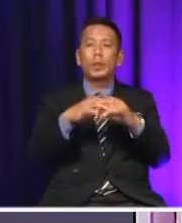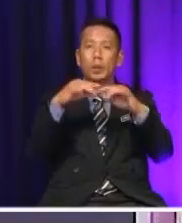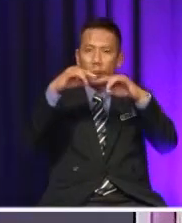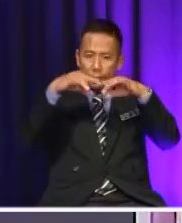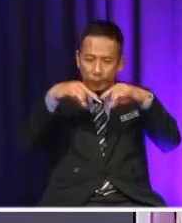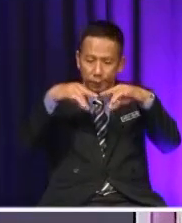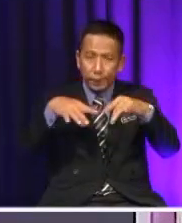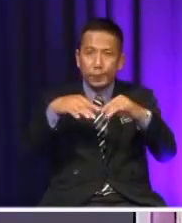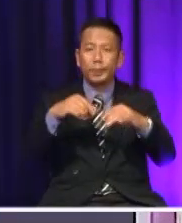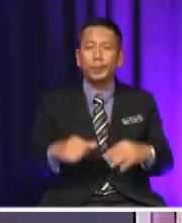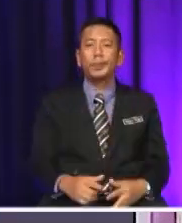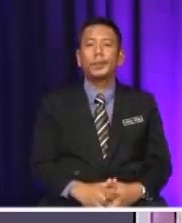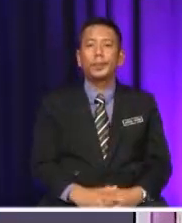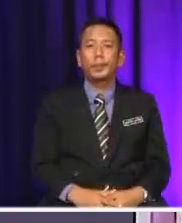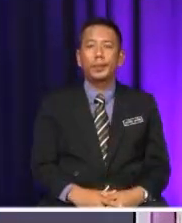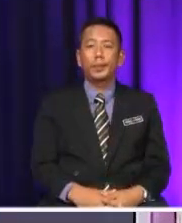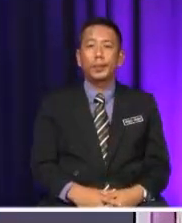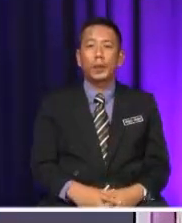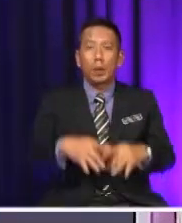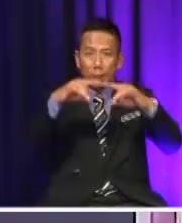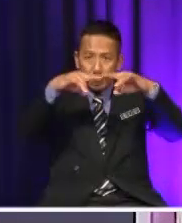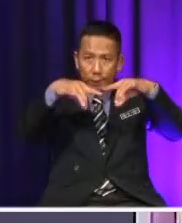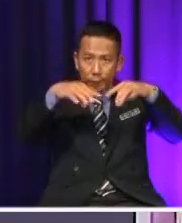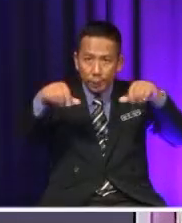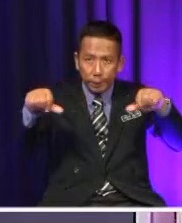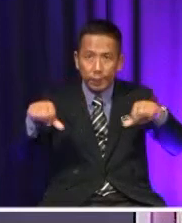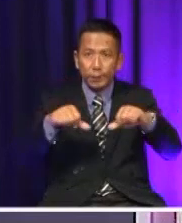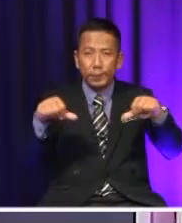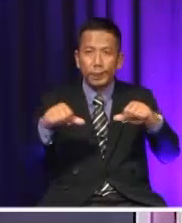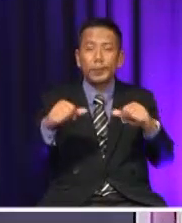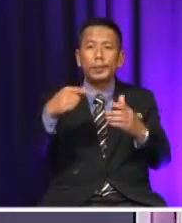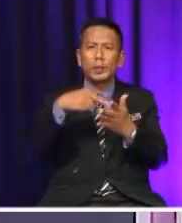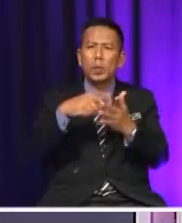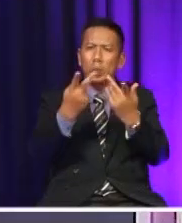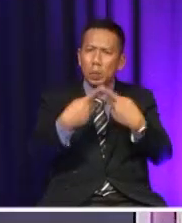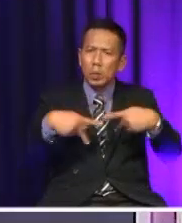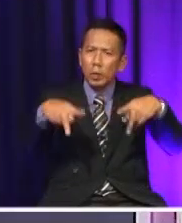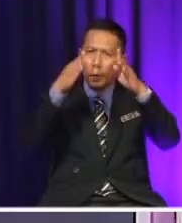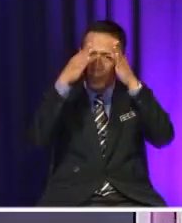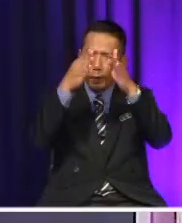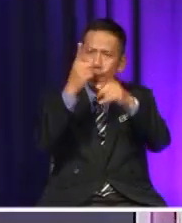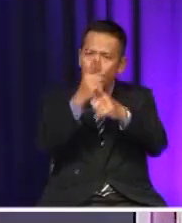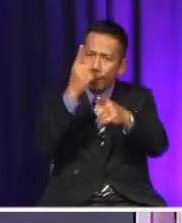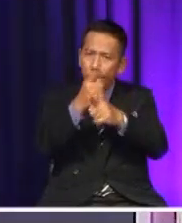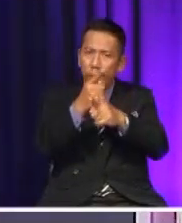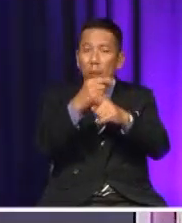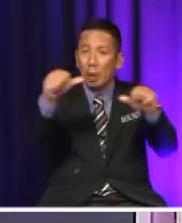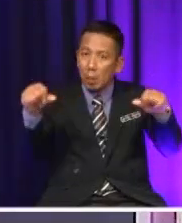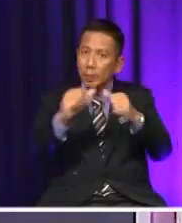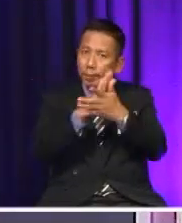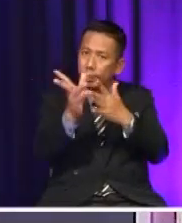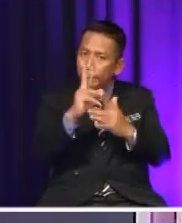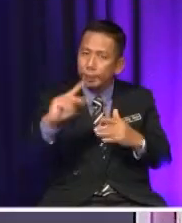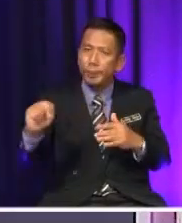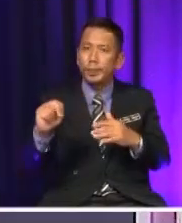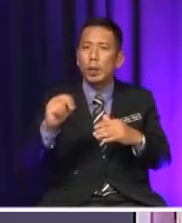di bengkel namun peta Sirait ini perlu dititik beratkan karena penjagaan langkah keselamatan ya Ada amalan keselamatan yang perlu murid